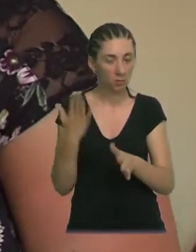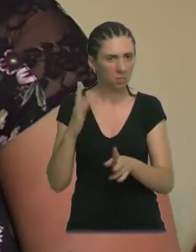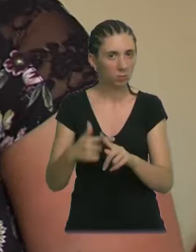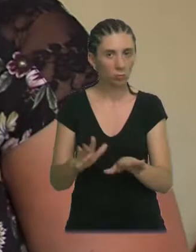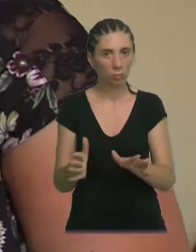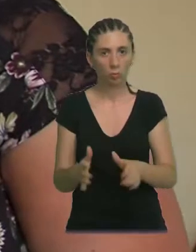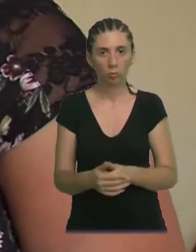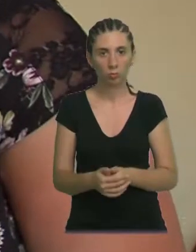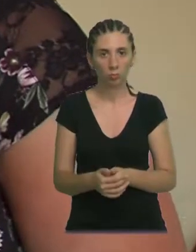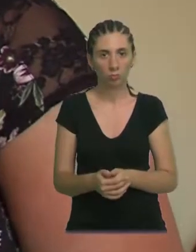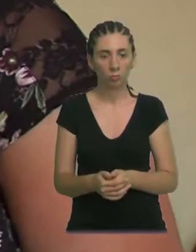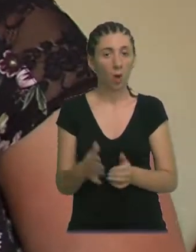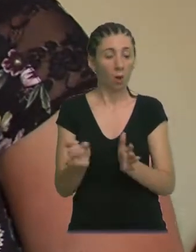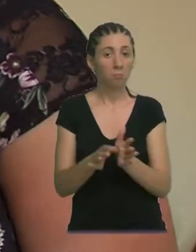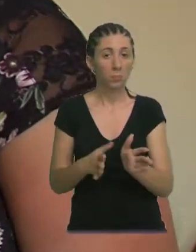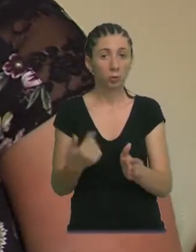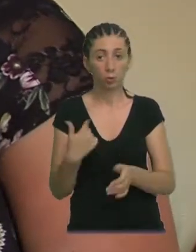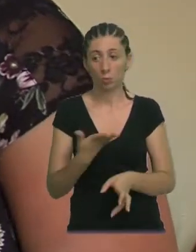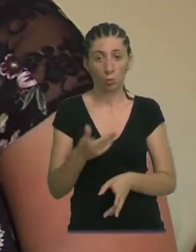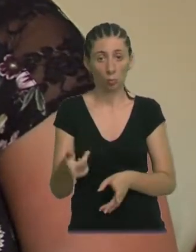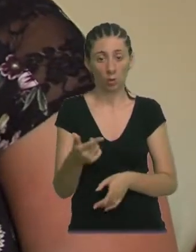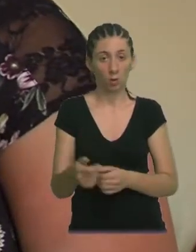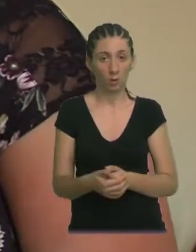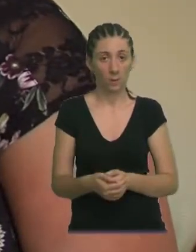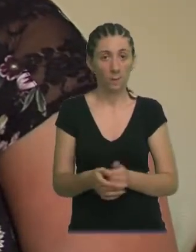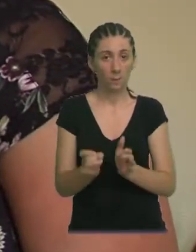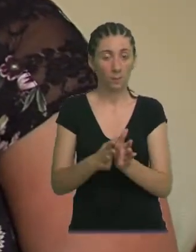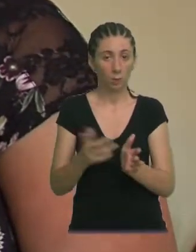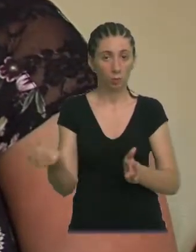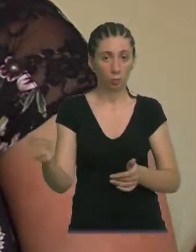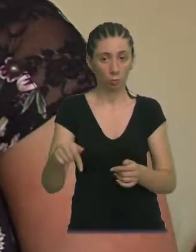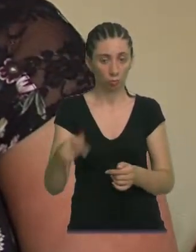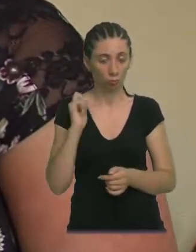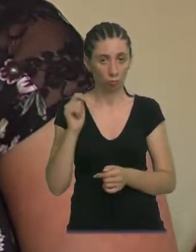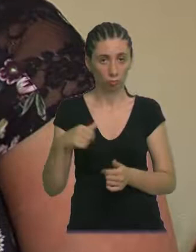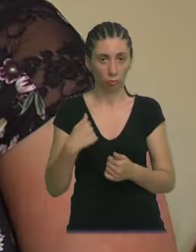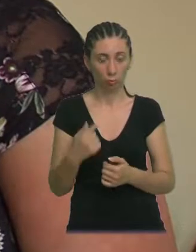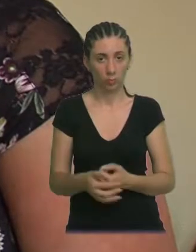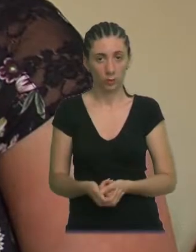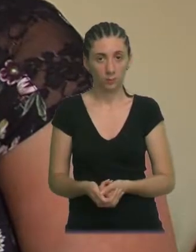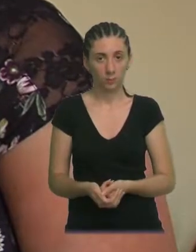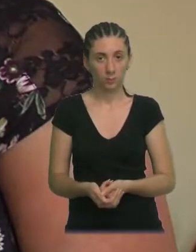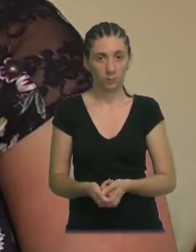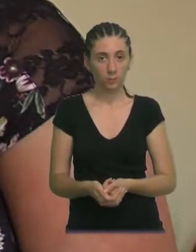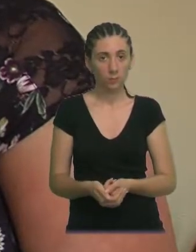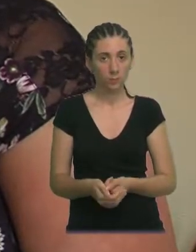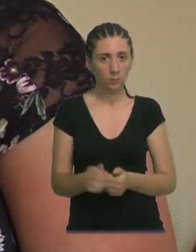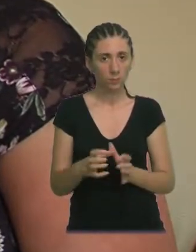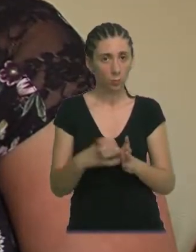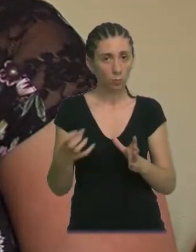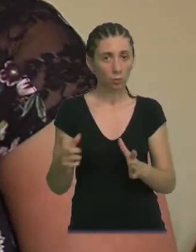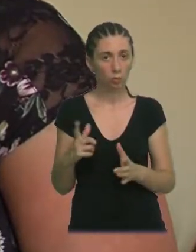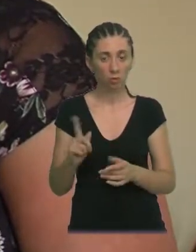sada točno, ali relativno brzo sam ih dobila, velim bi brzo su one došle kod mene. Nisam dugo